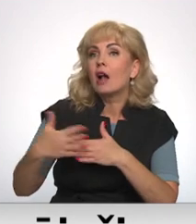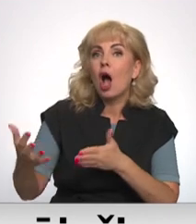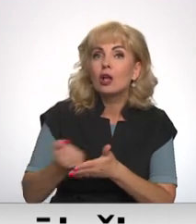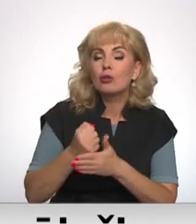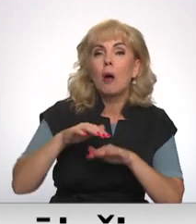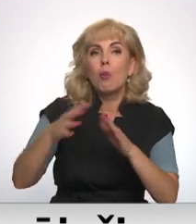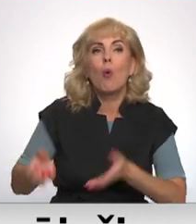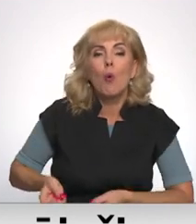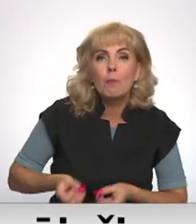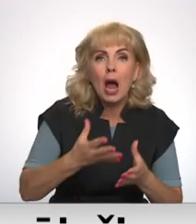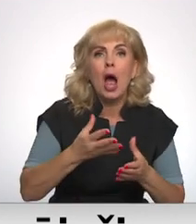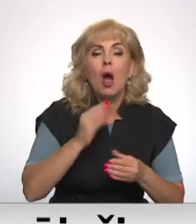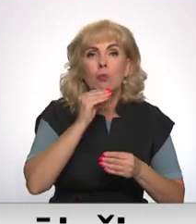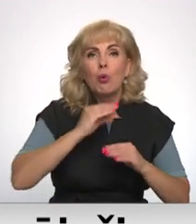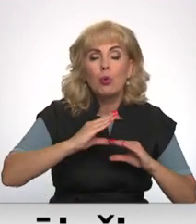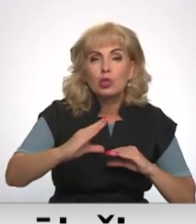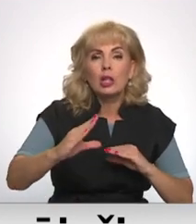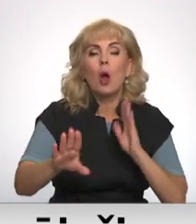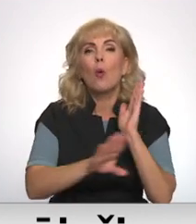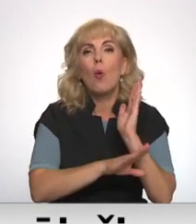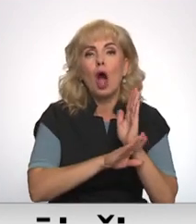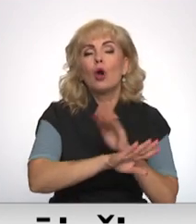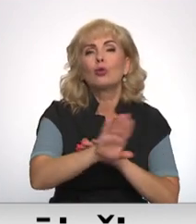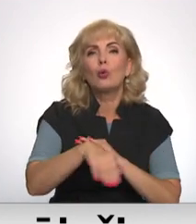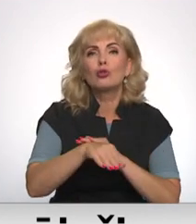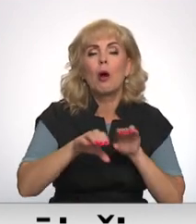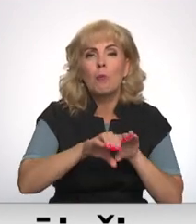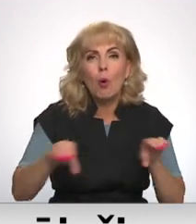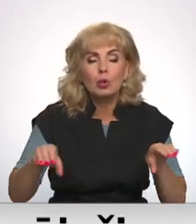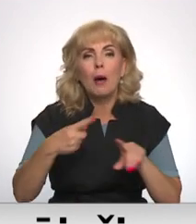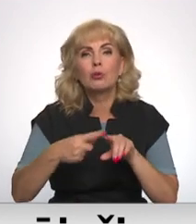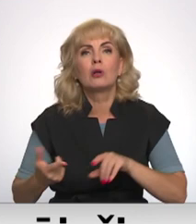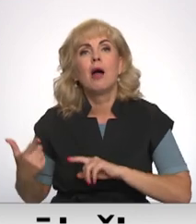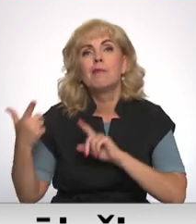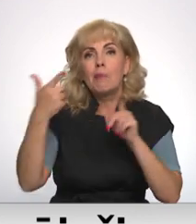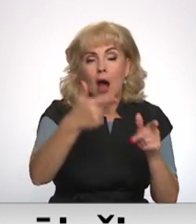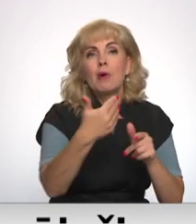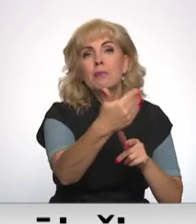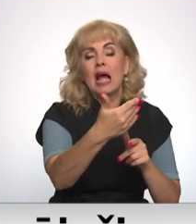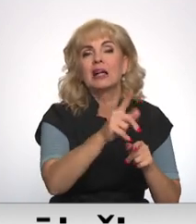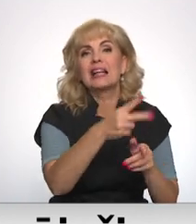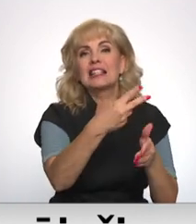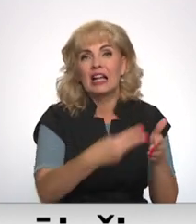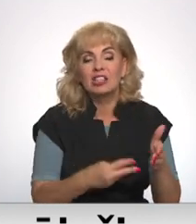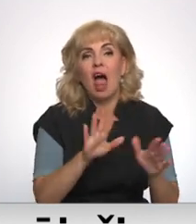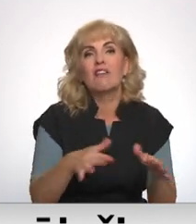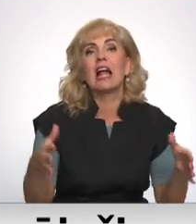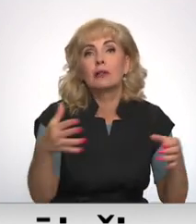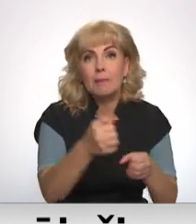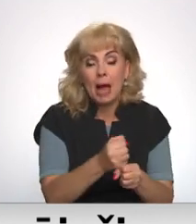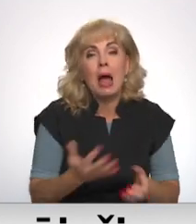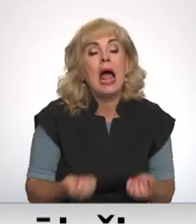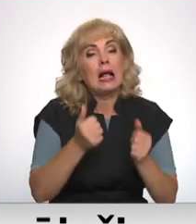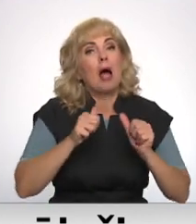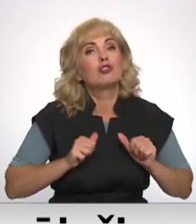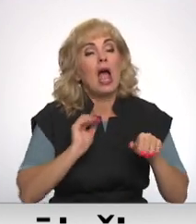bumbu, pūslī, koku, tukšu pudeli vai pustukšu pudeli, lai ir šim slīkstošiem pie kā pieķerties. Glābšanas dienas tā